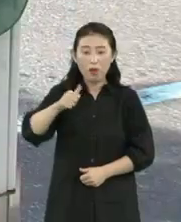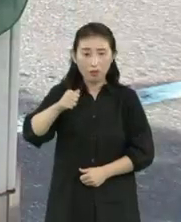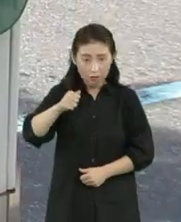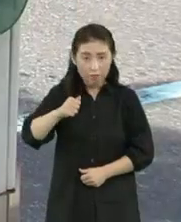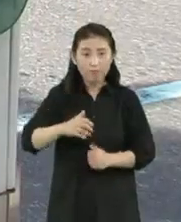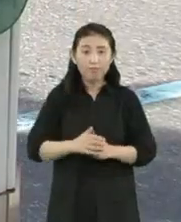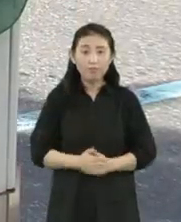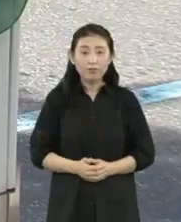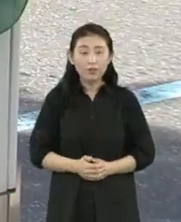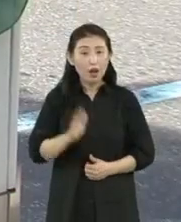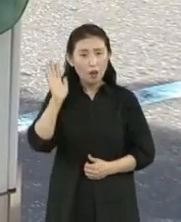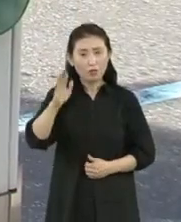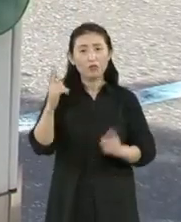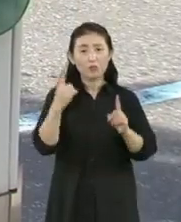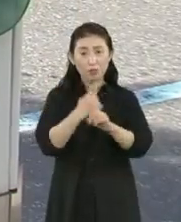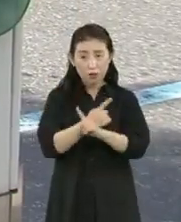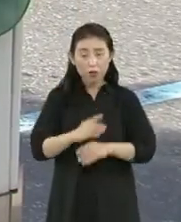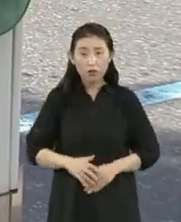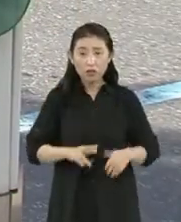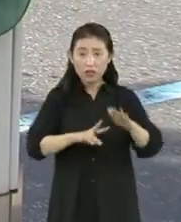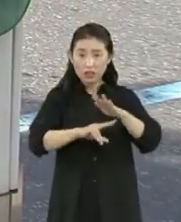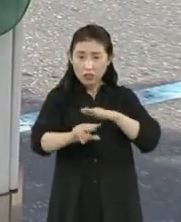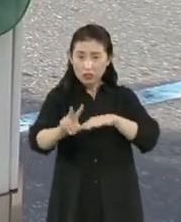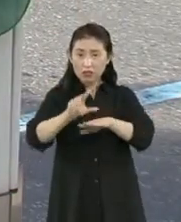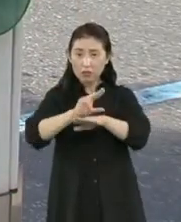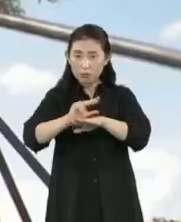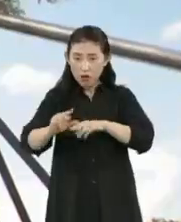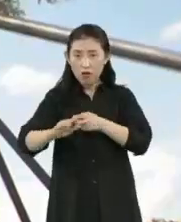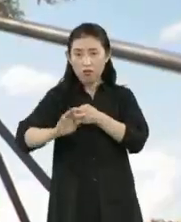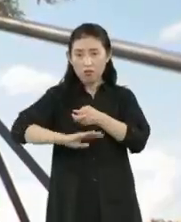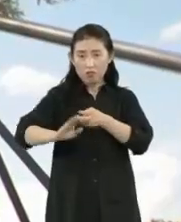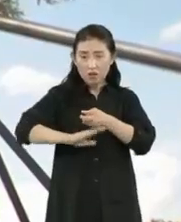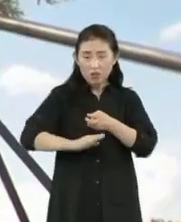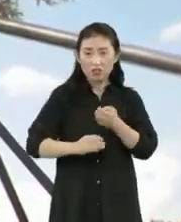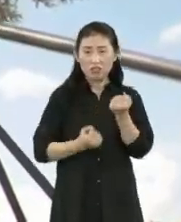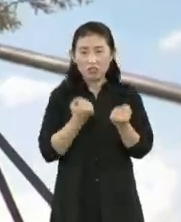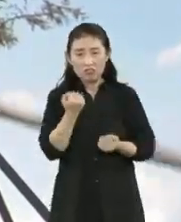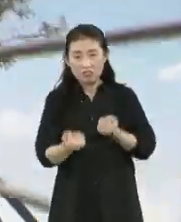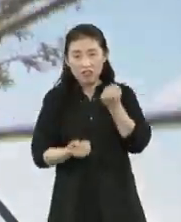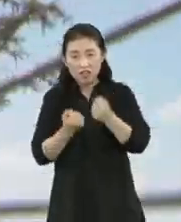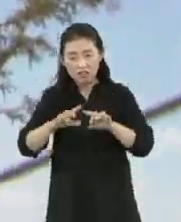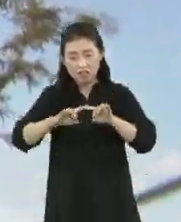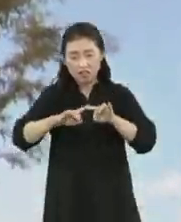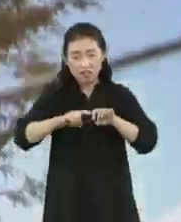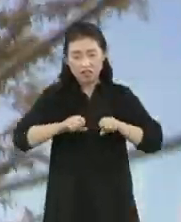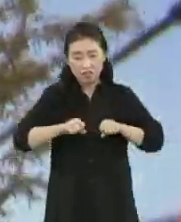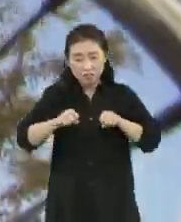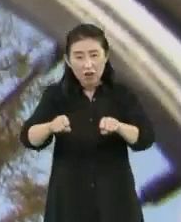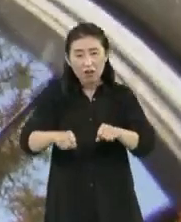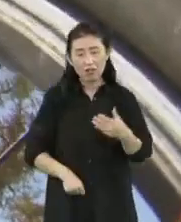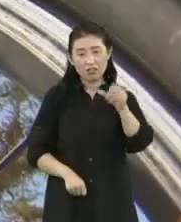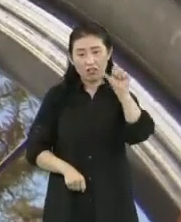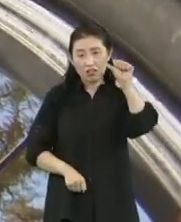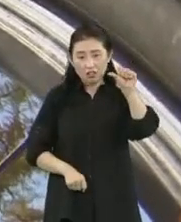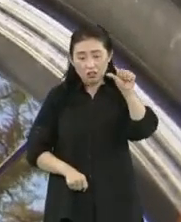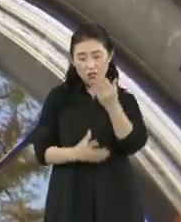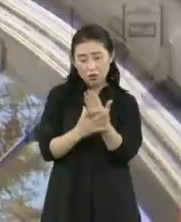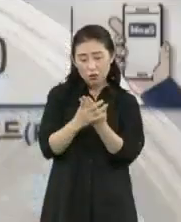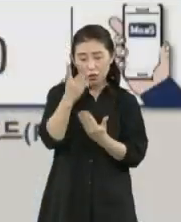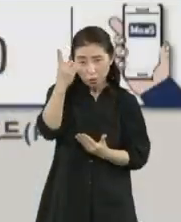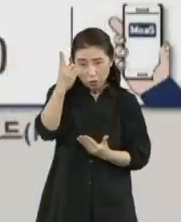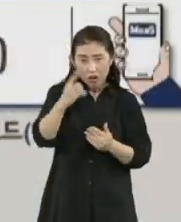도시. 대전시가 지하철과 트램, 버스, 타슈, 킥보드 등 5가지 교통수단을